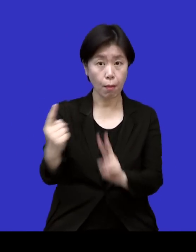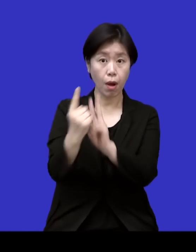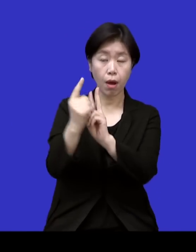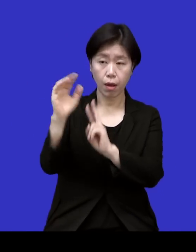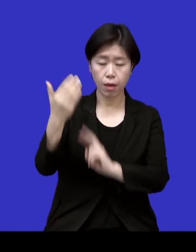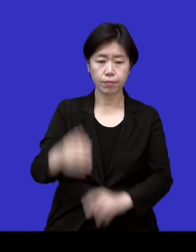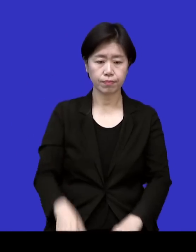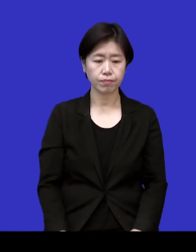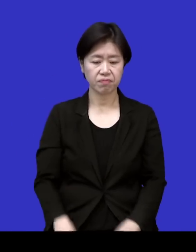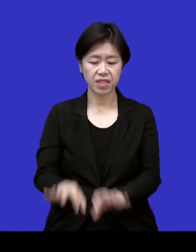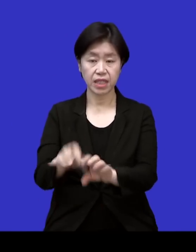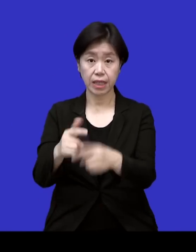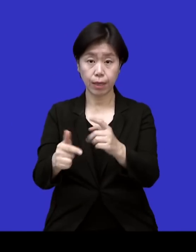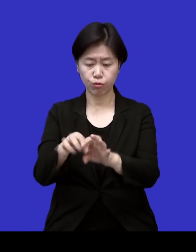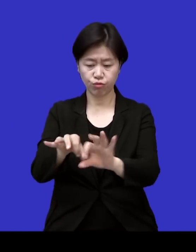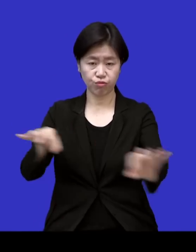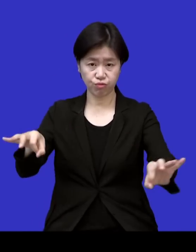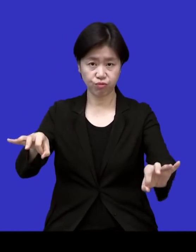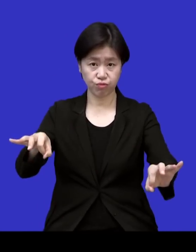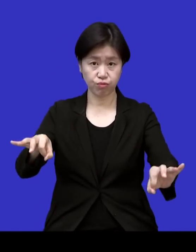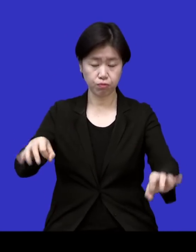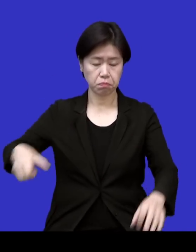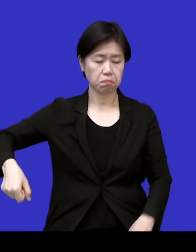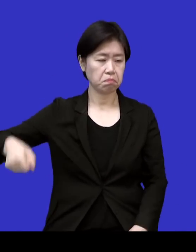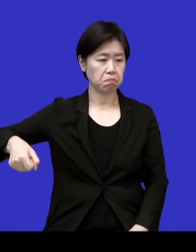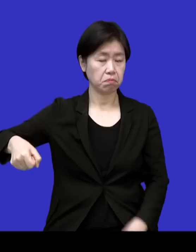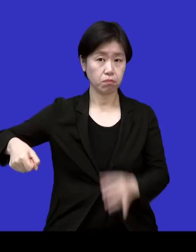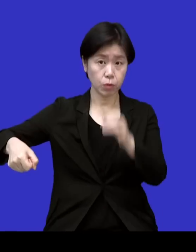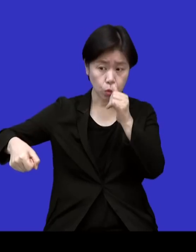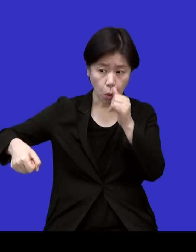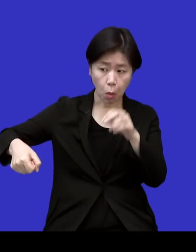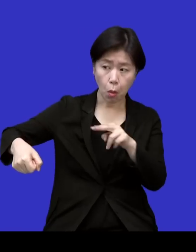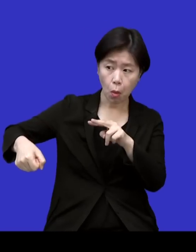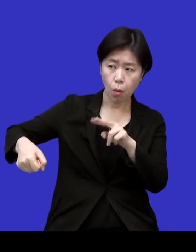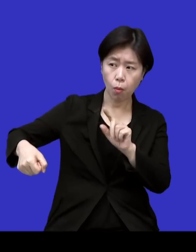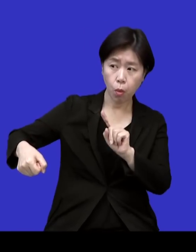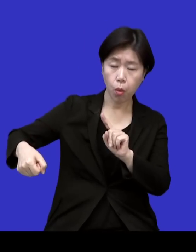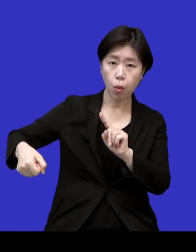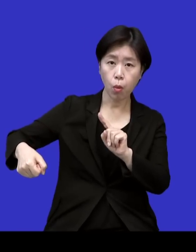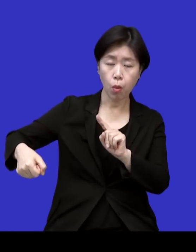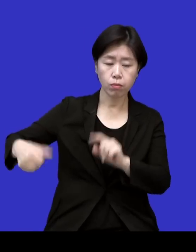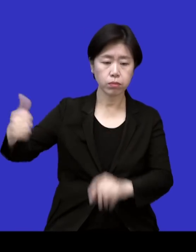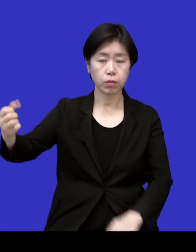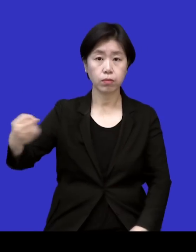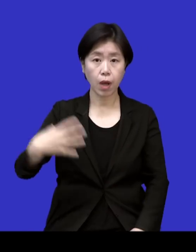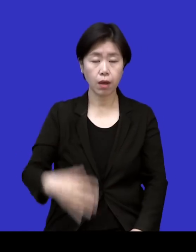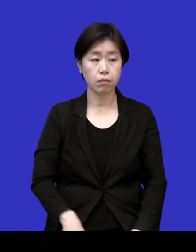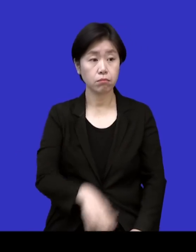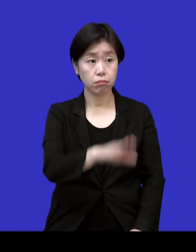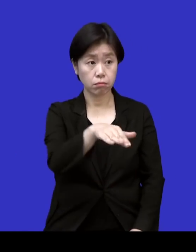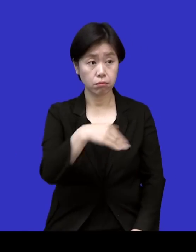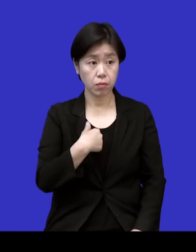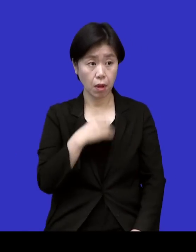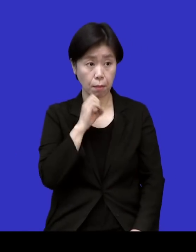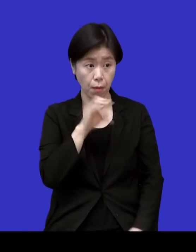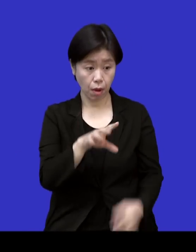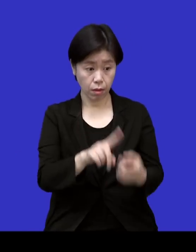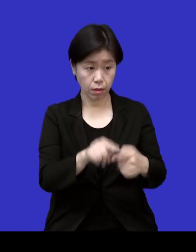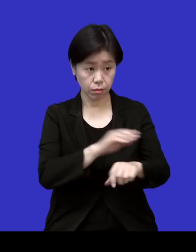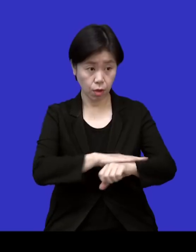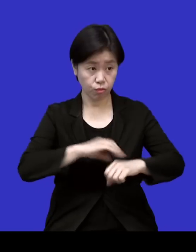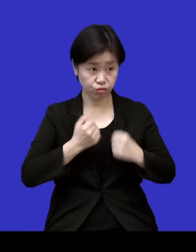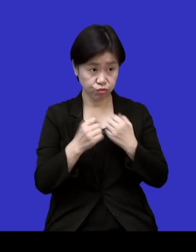내 말을 잘 들으면 무사히 집에 돌려보내준다고 예. 이제 그렇게 얘기를